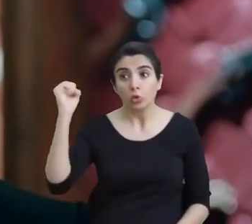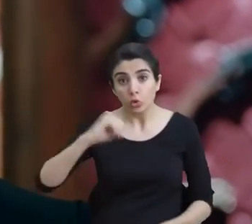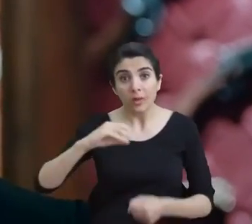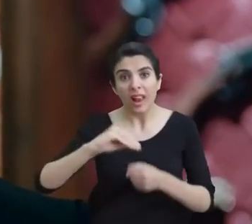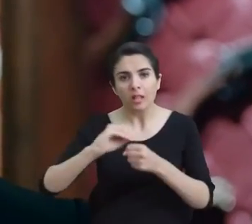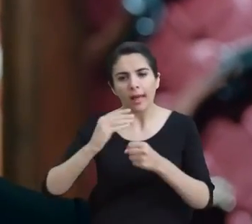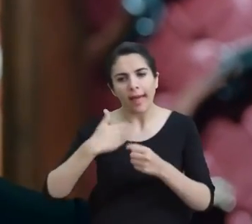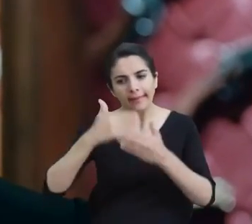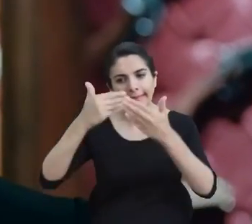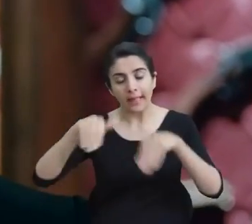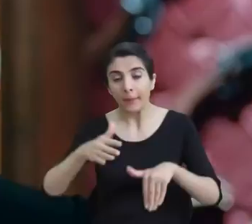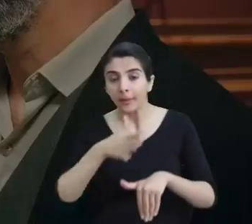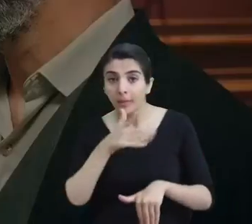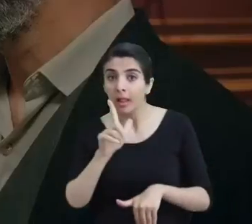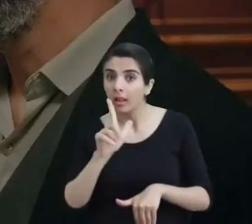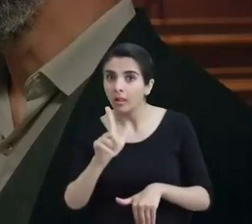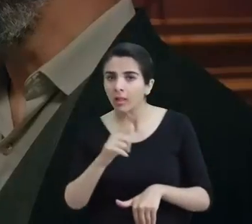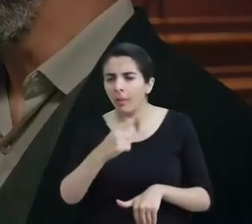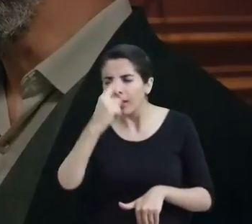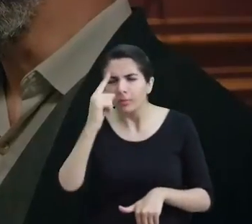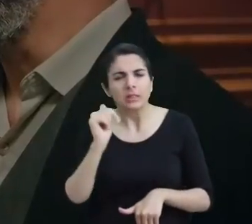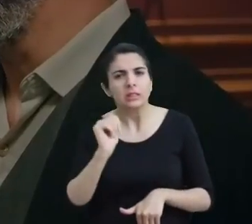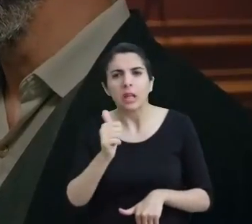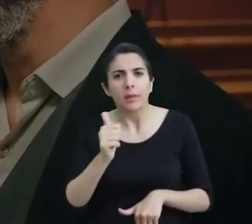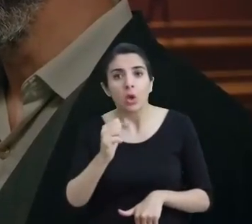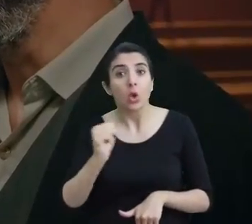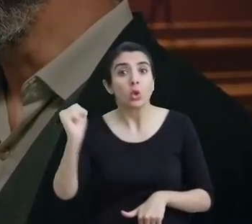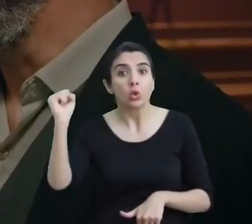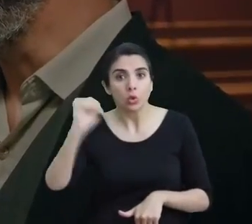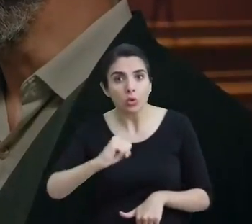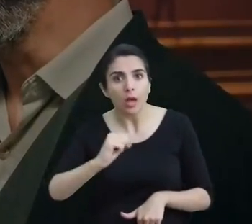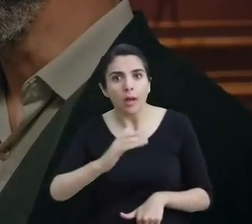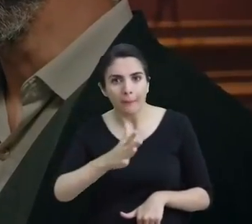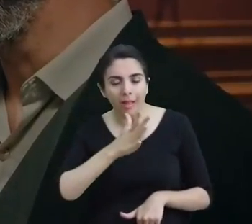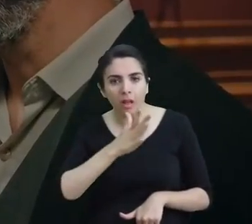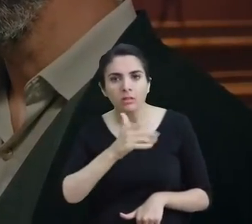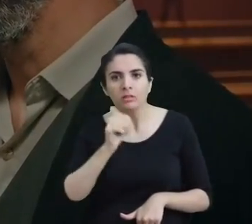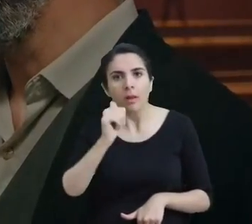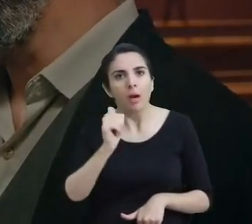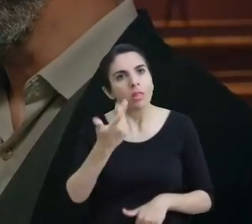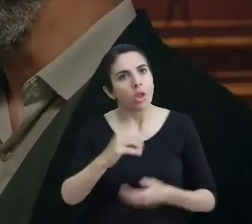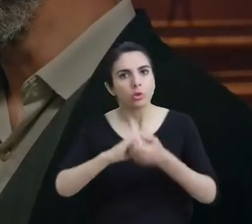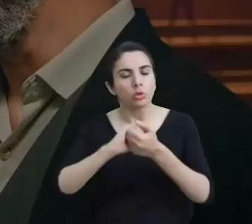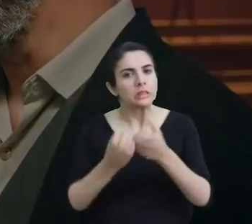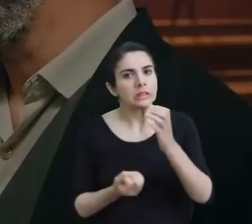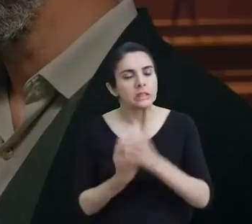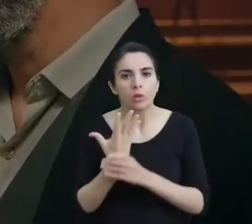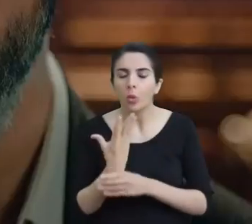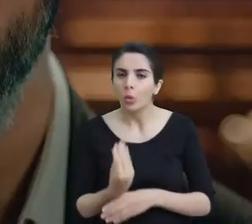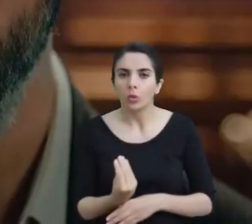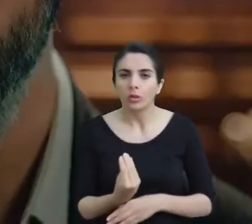Düşmanlıkta da haddini aşma. Olur ki düşman bildiğin bir gün dost